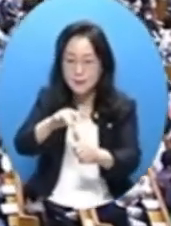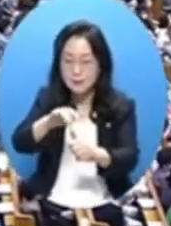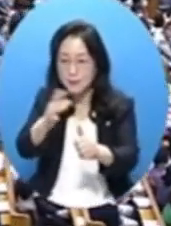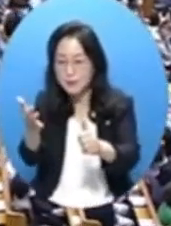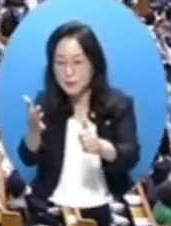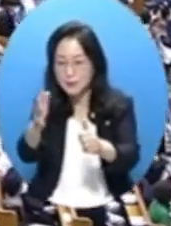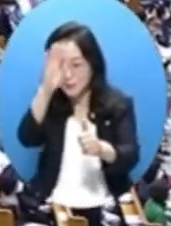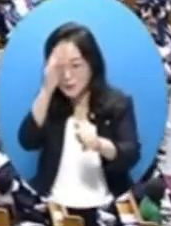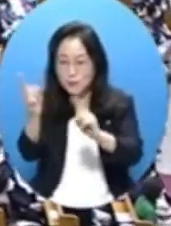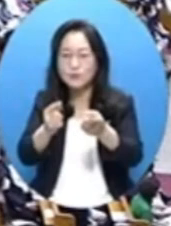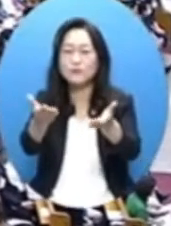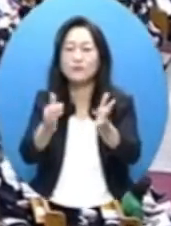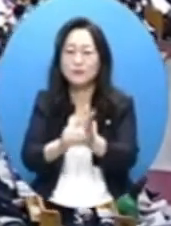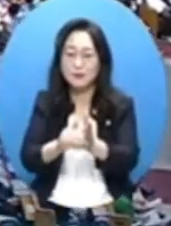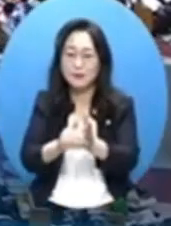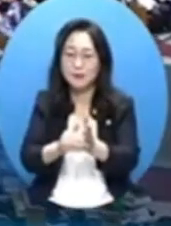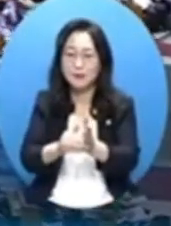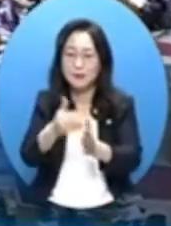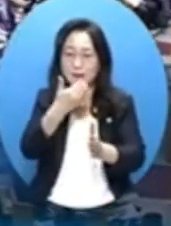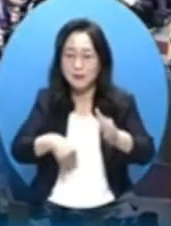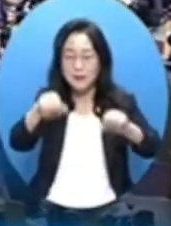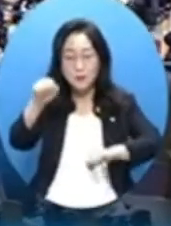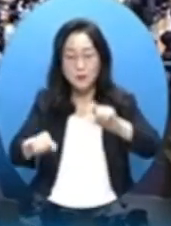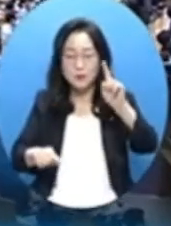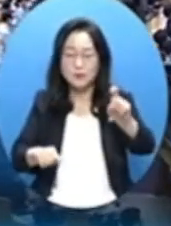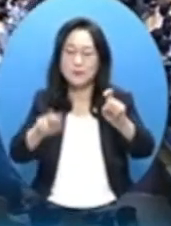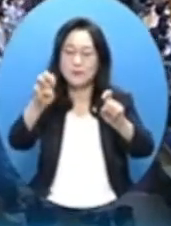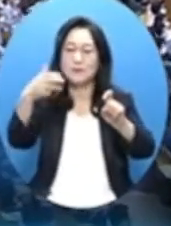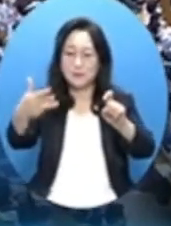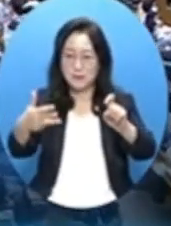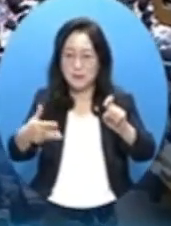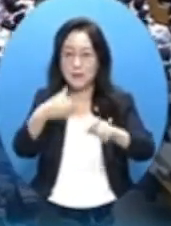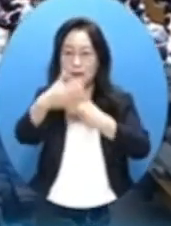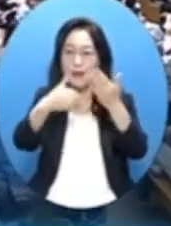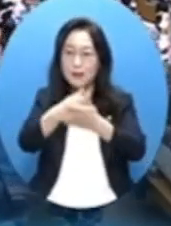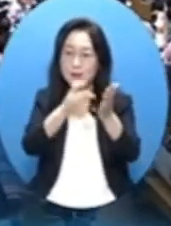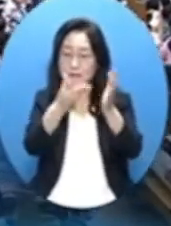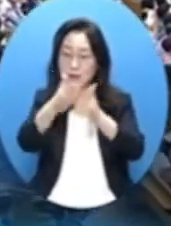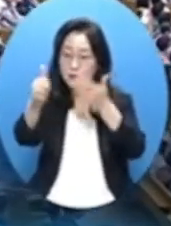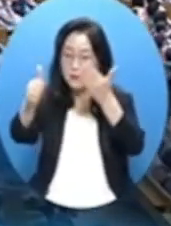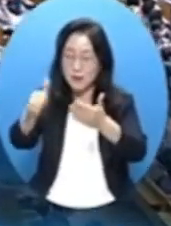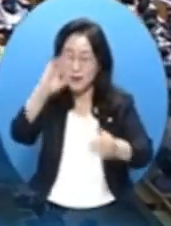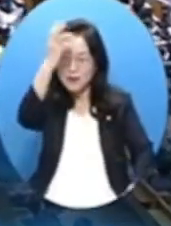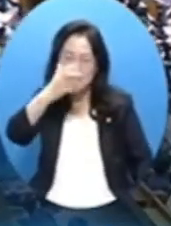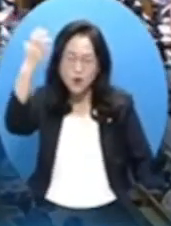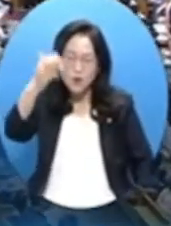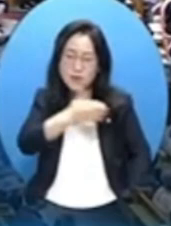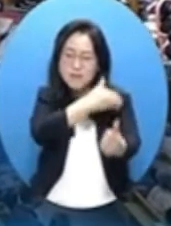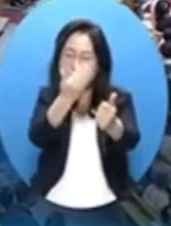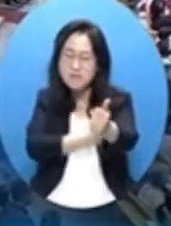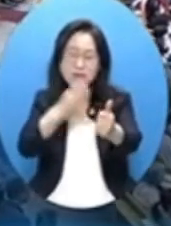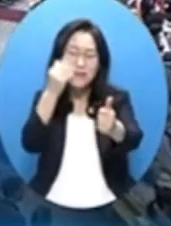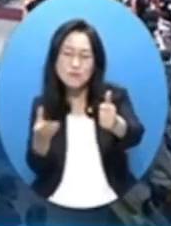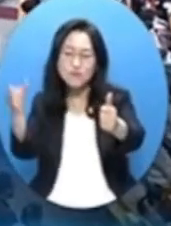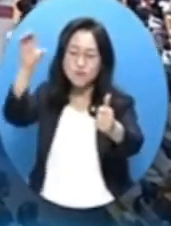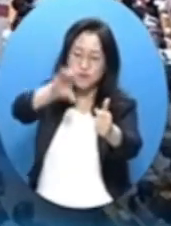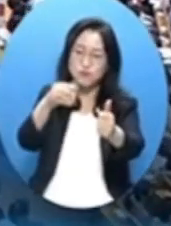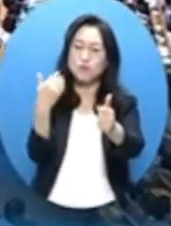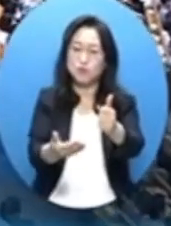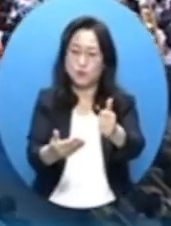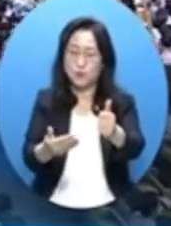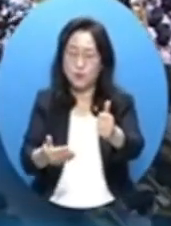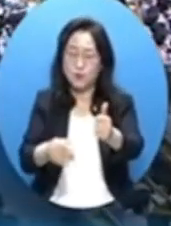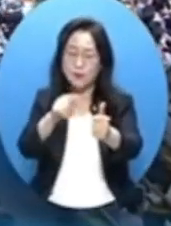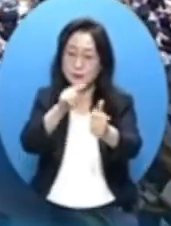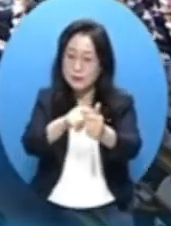고치셨습니다. 사도행전 10장 38절을 말씀합니다. 하나님이 나사렛 예수에게 성령과 능력을 기름부터 하셨음에 그가